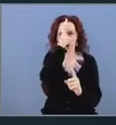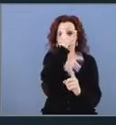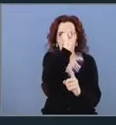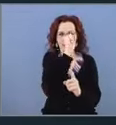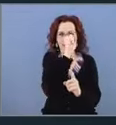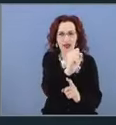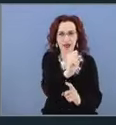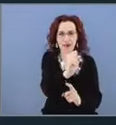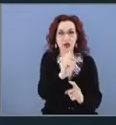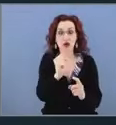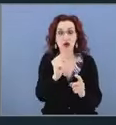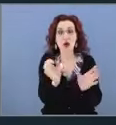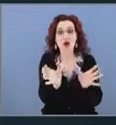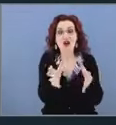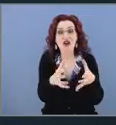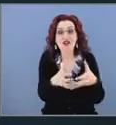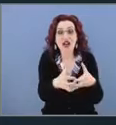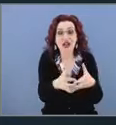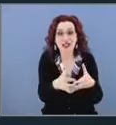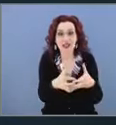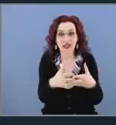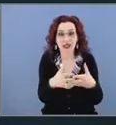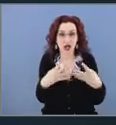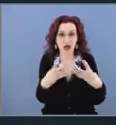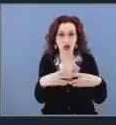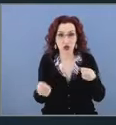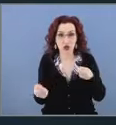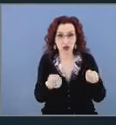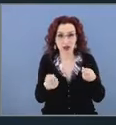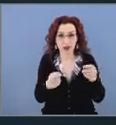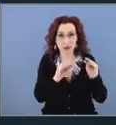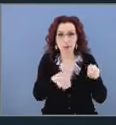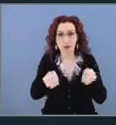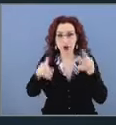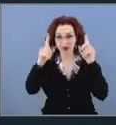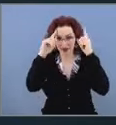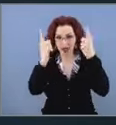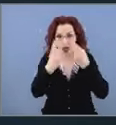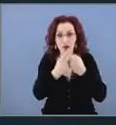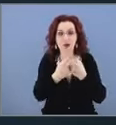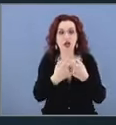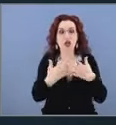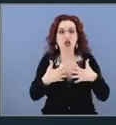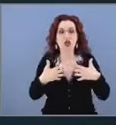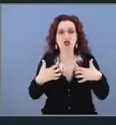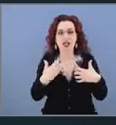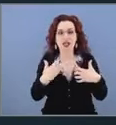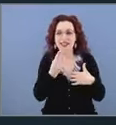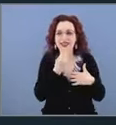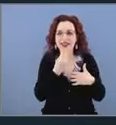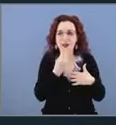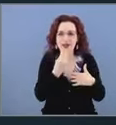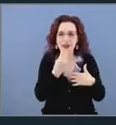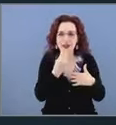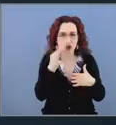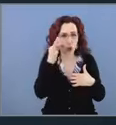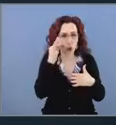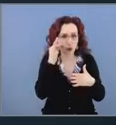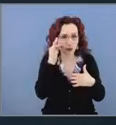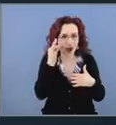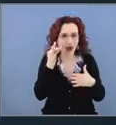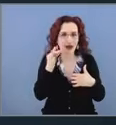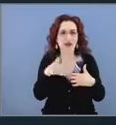l'attività dei corsi di laurea di Scienze dell'Alimentazione e Nutrizione Umana e di Scienze e Tecnologie Alimentari e Gestione di Filiera, per